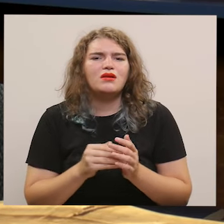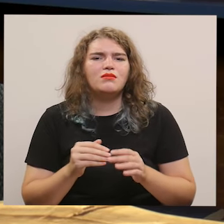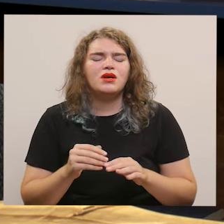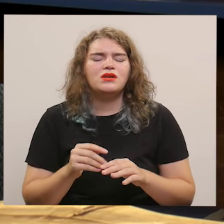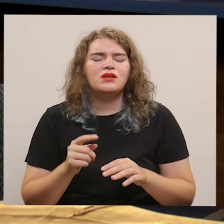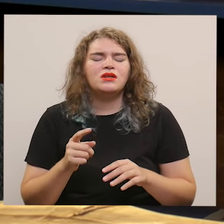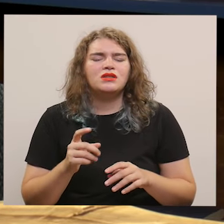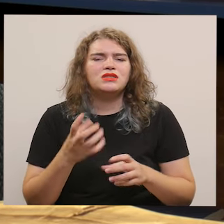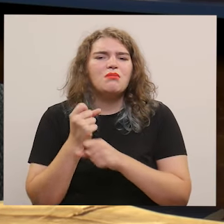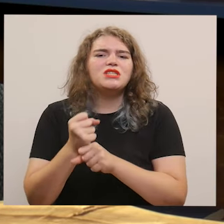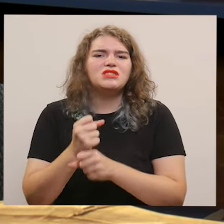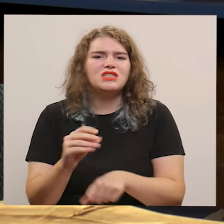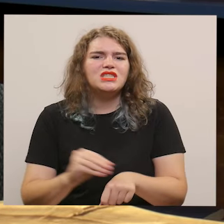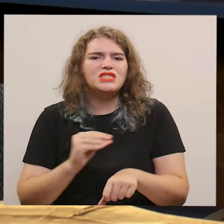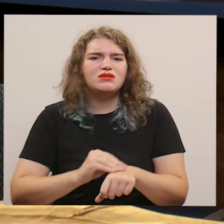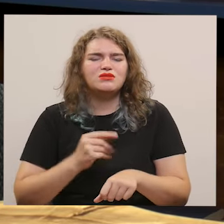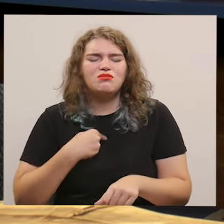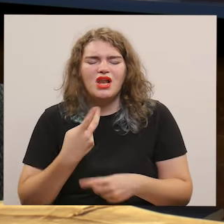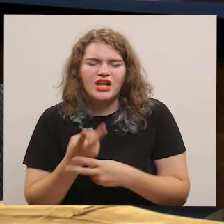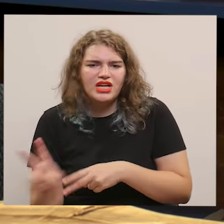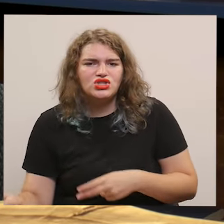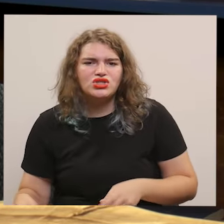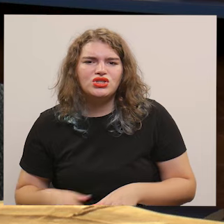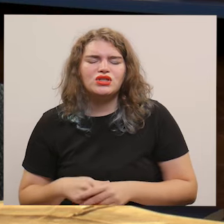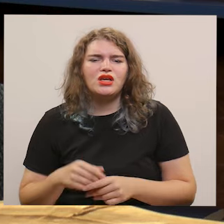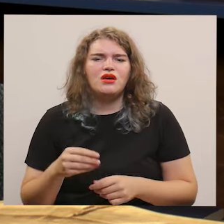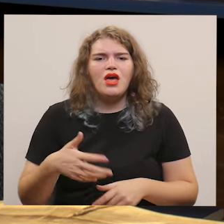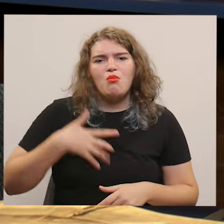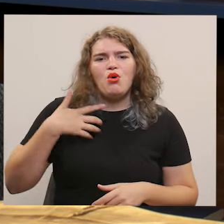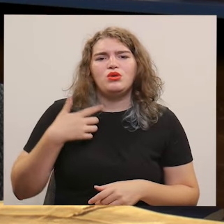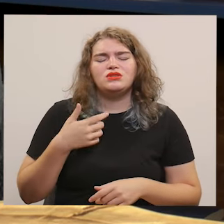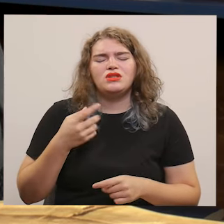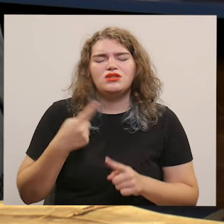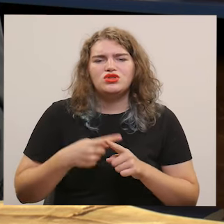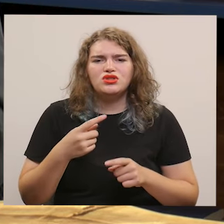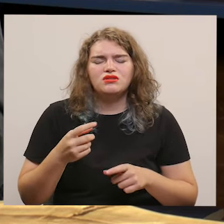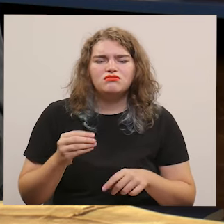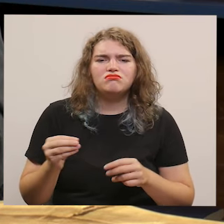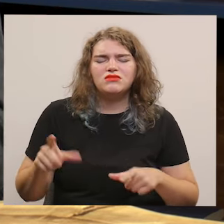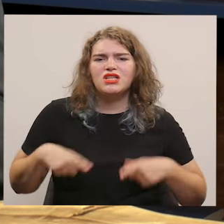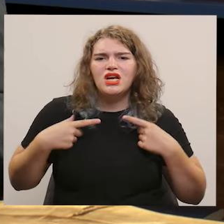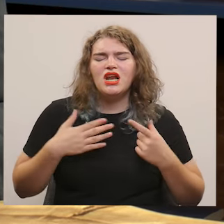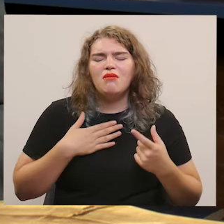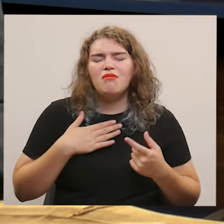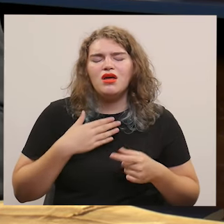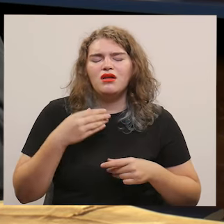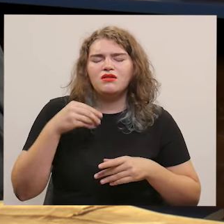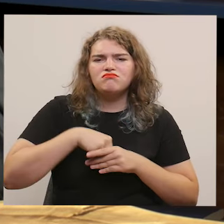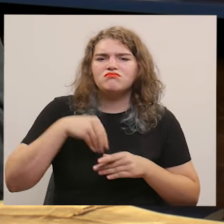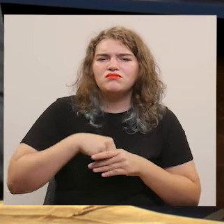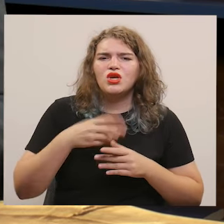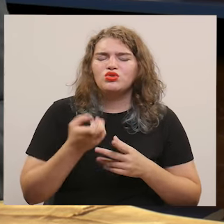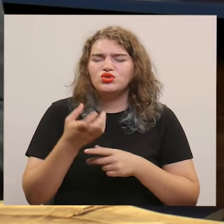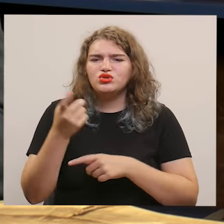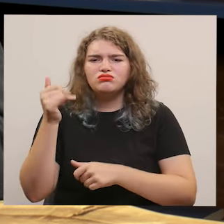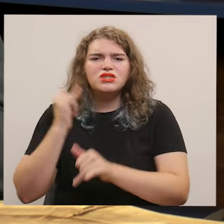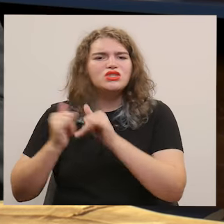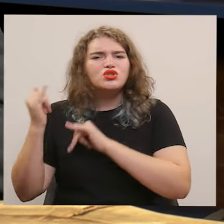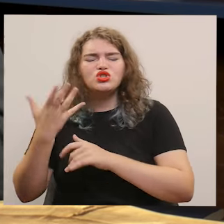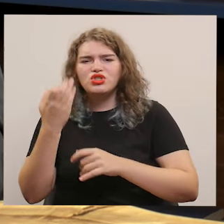pe simțurile mele care erau atât de eronate, emoțiile mele, sentimentele mele, tot trecutul meu, ceea ce